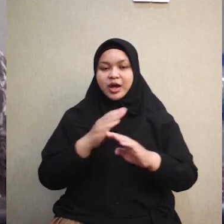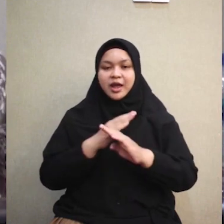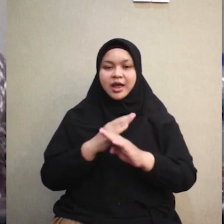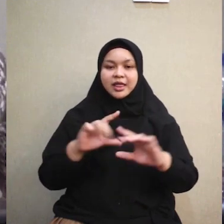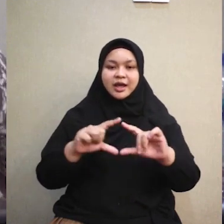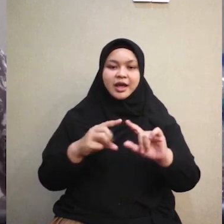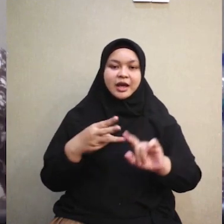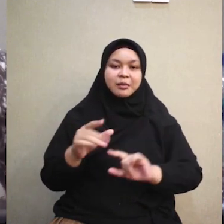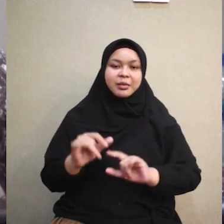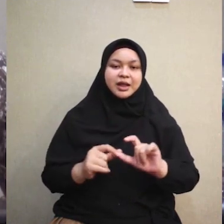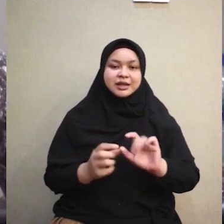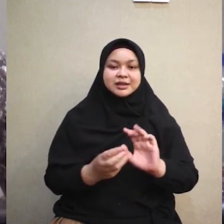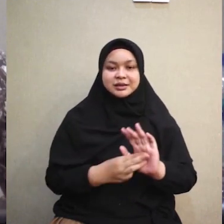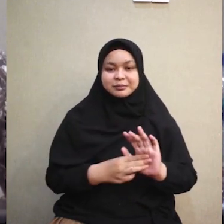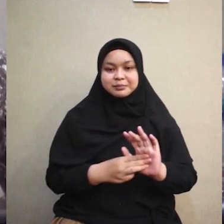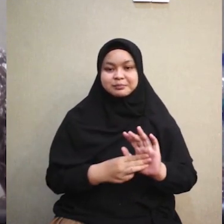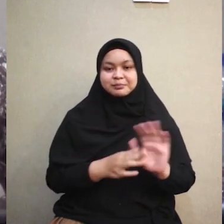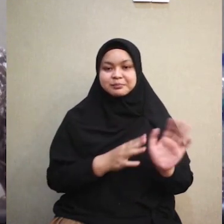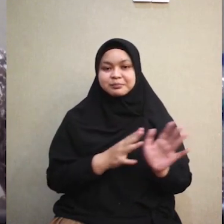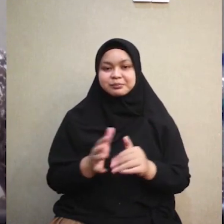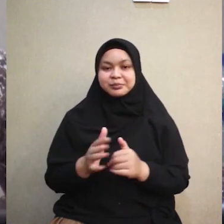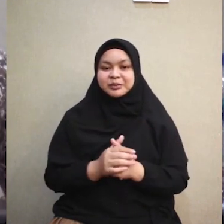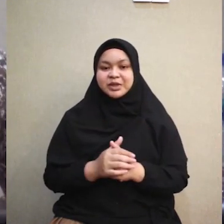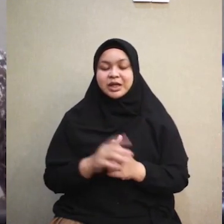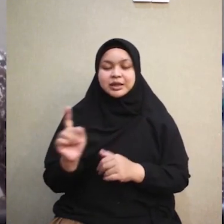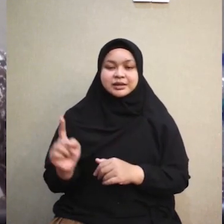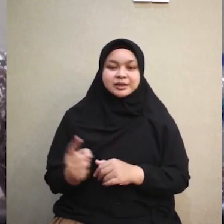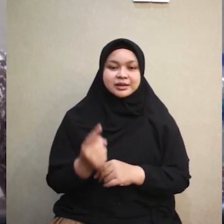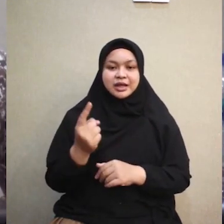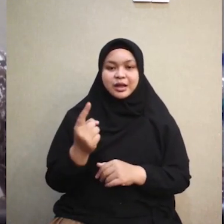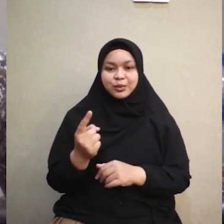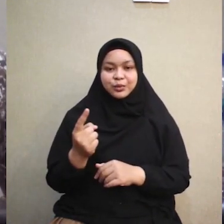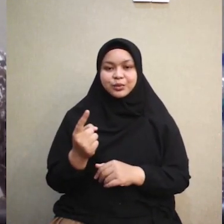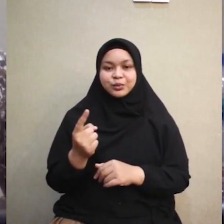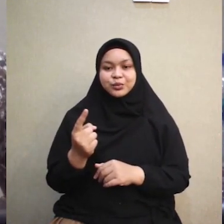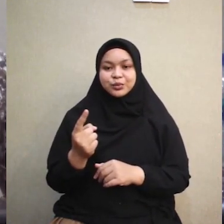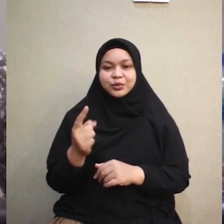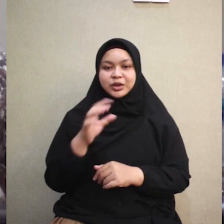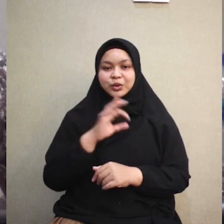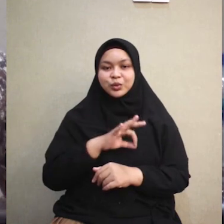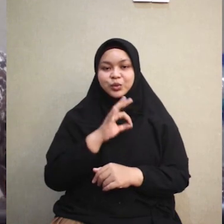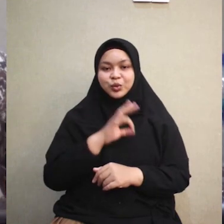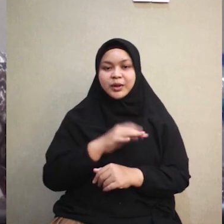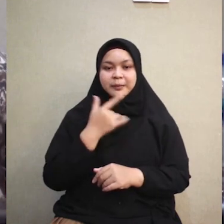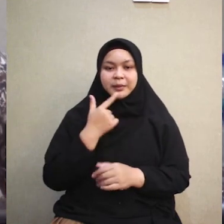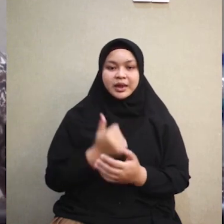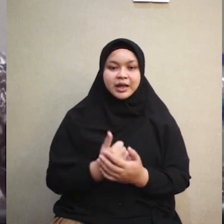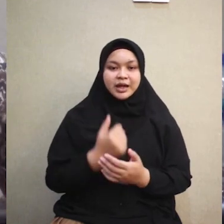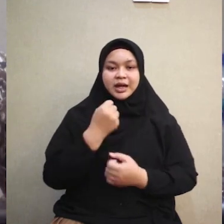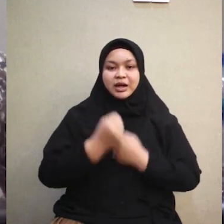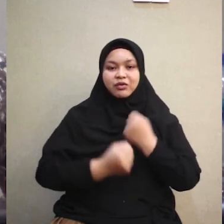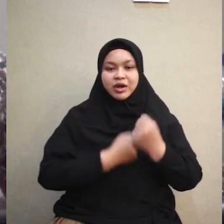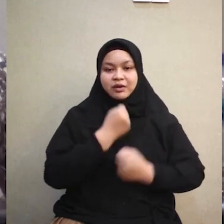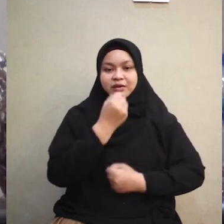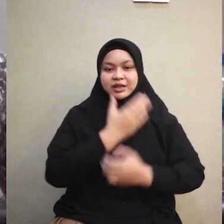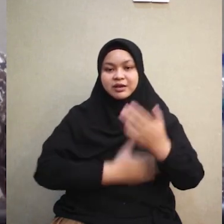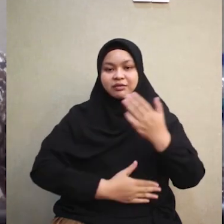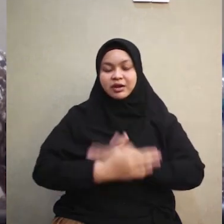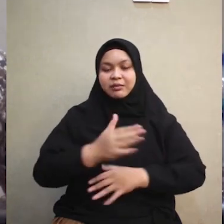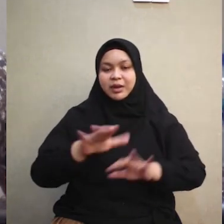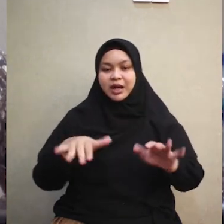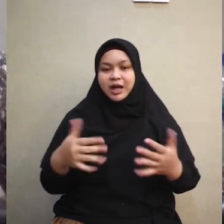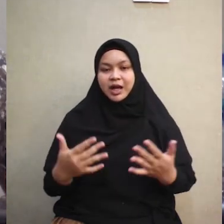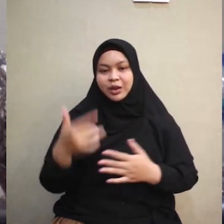abilizem jadi adalah satu keuntungan penting dari aktivisme difabel maupun